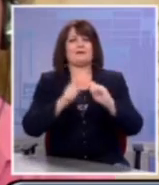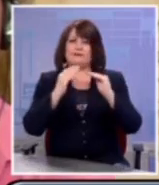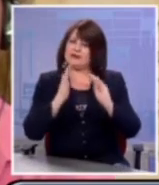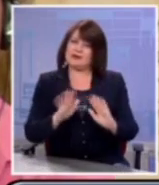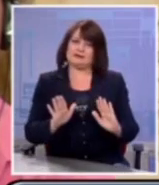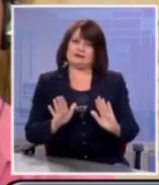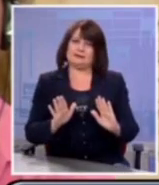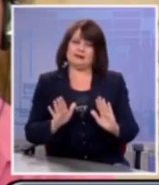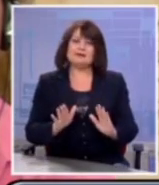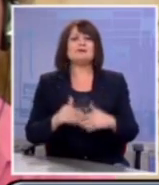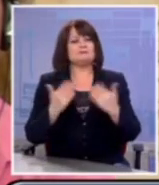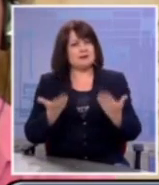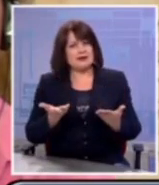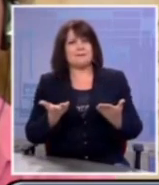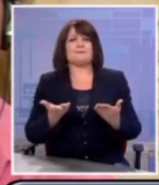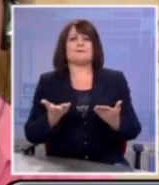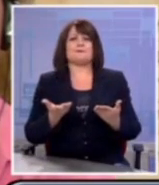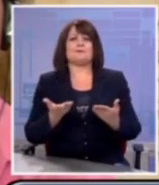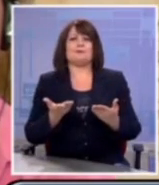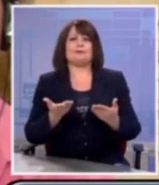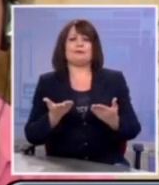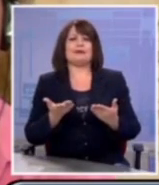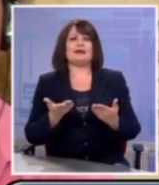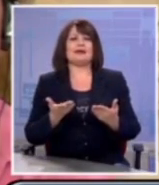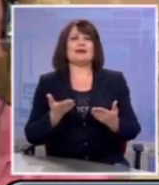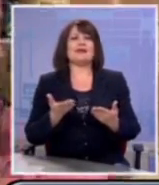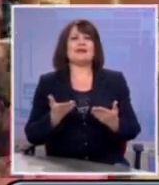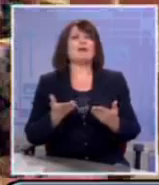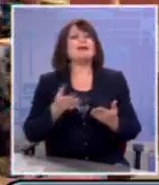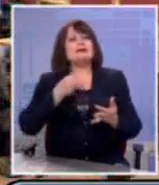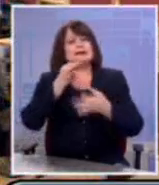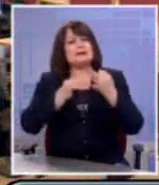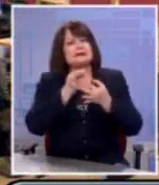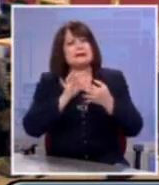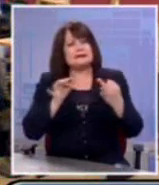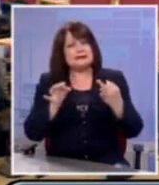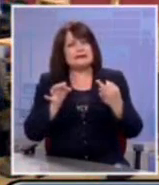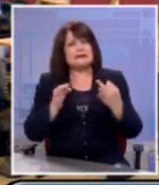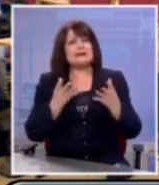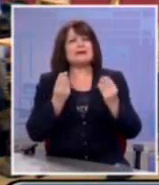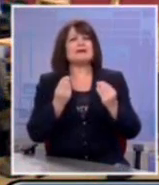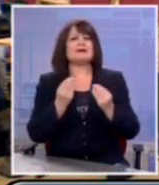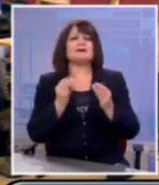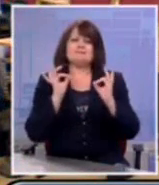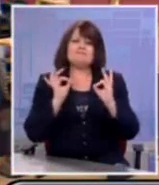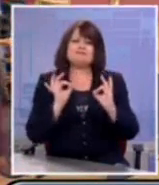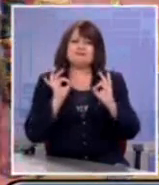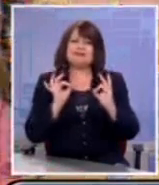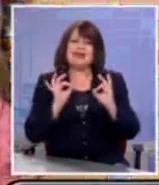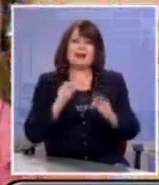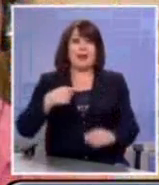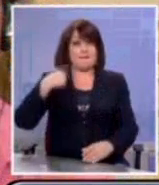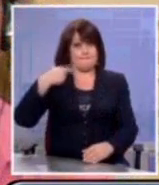και βασίζονται σε ανάλυση πάρα πολύ εμπεριστατωμένη. Τις